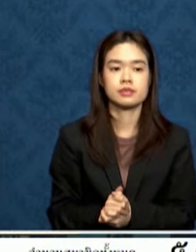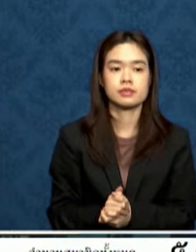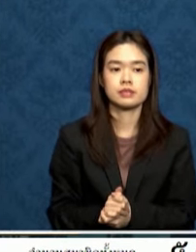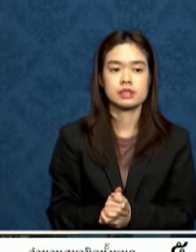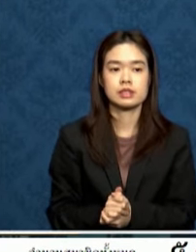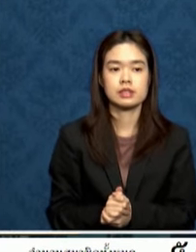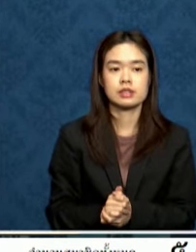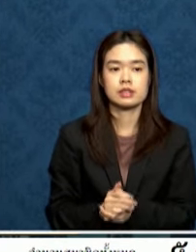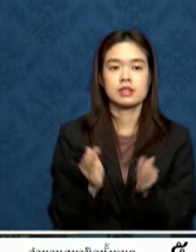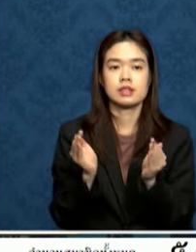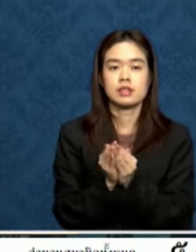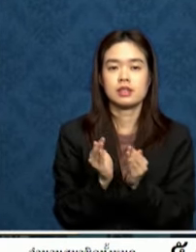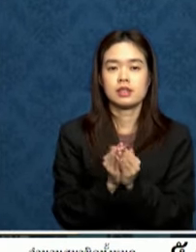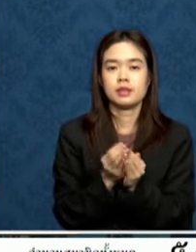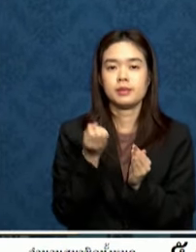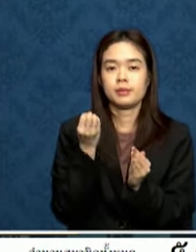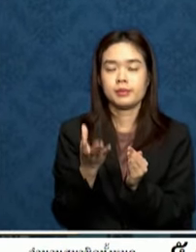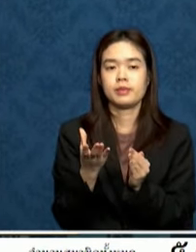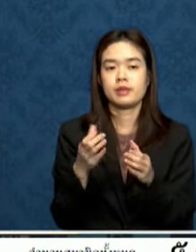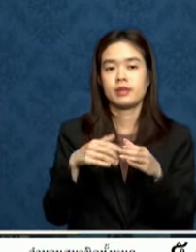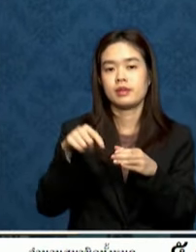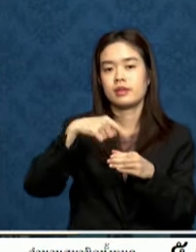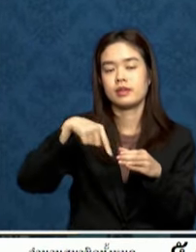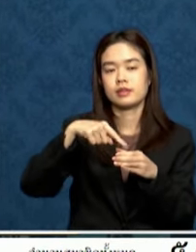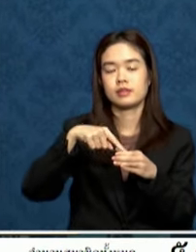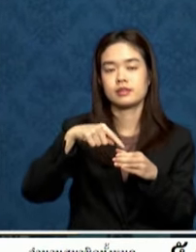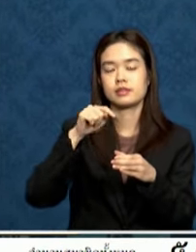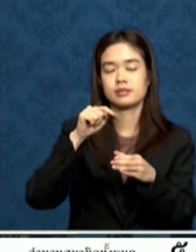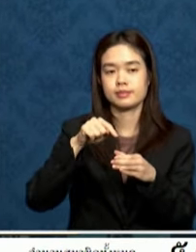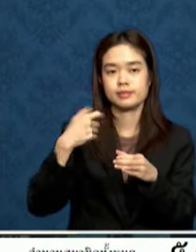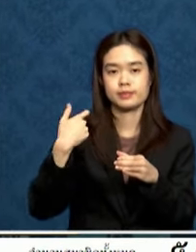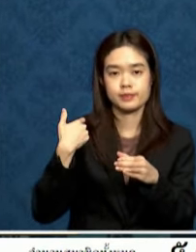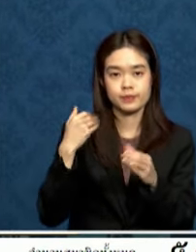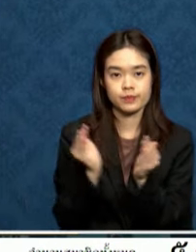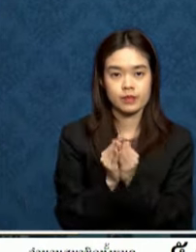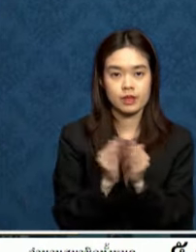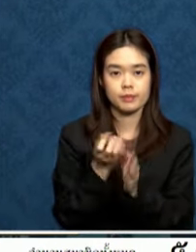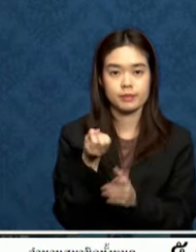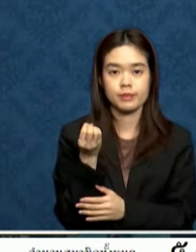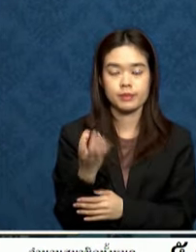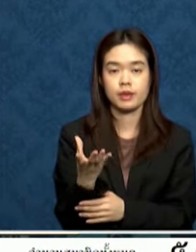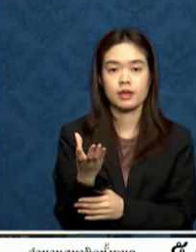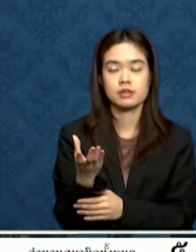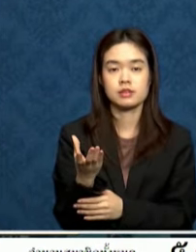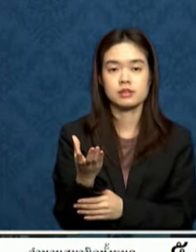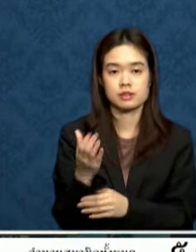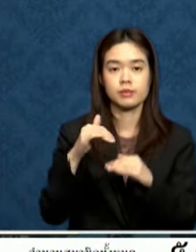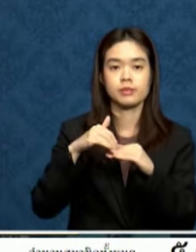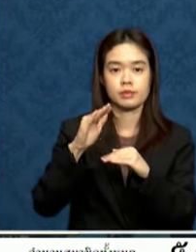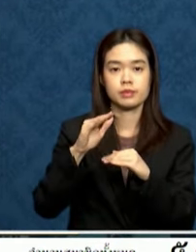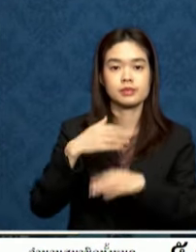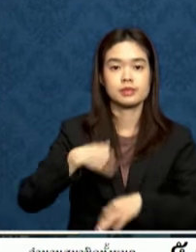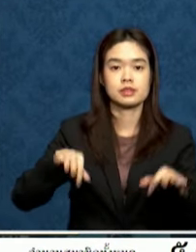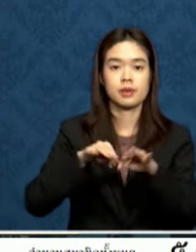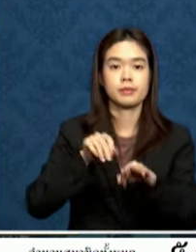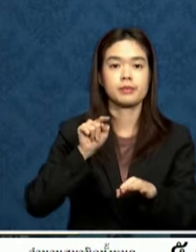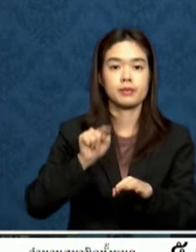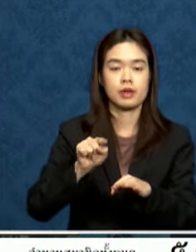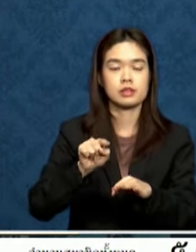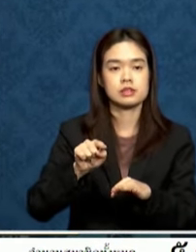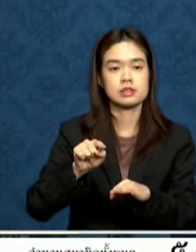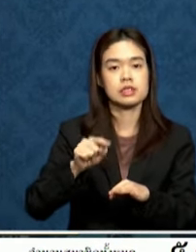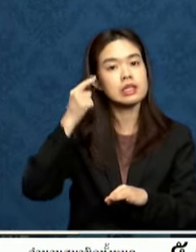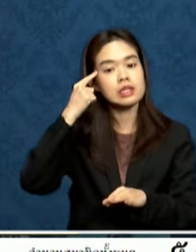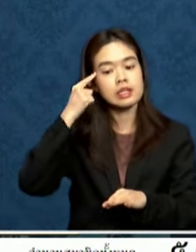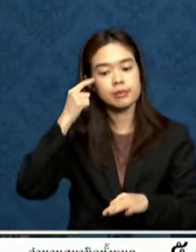จำนวนเสียงข้างมากของผู้มาออกเสียงโดยคะแนนเสียงข้างมากต้องสูงกว่าคะแนนเสียงไม่แสดงความคิด